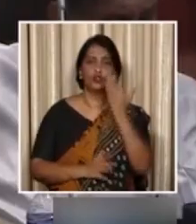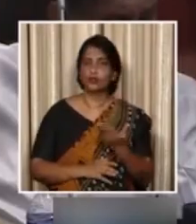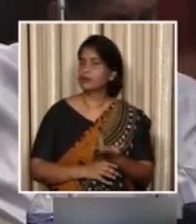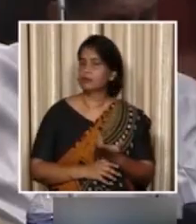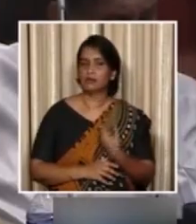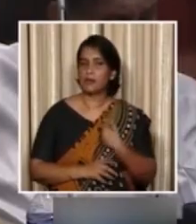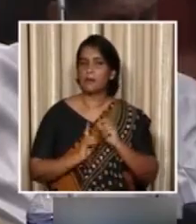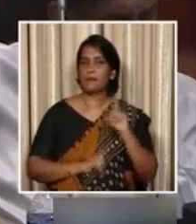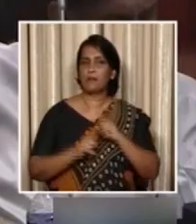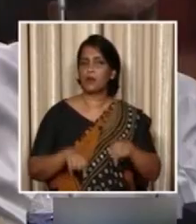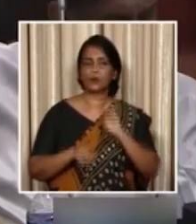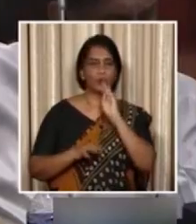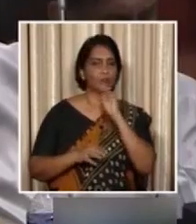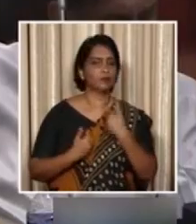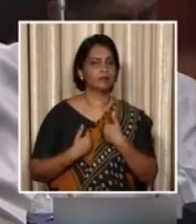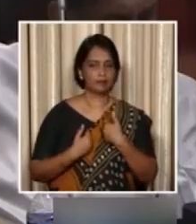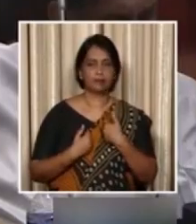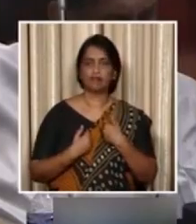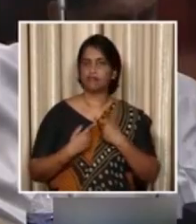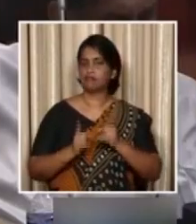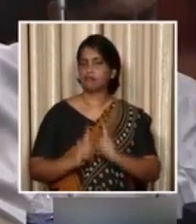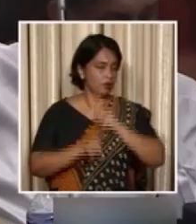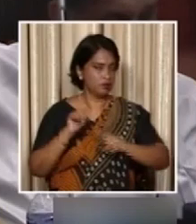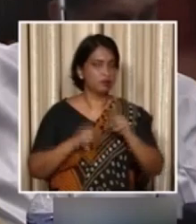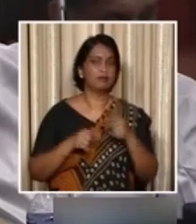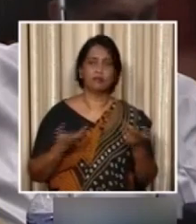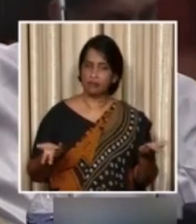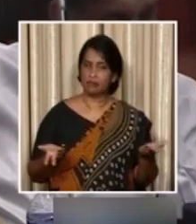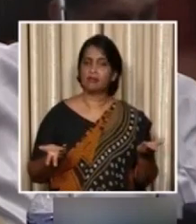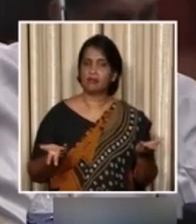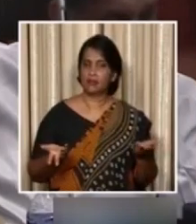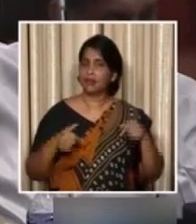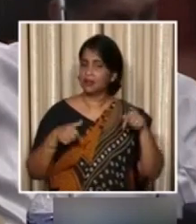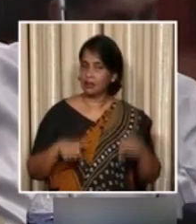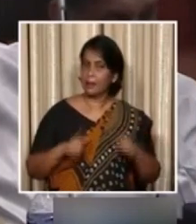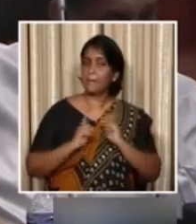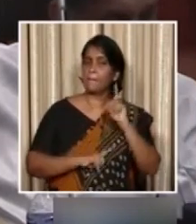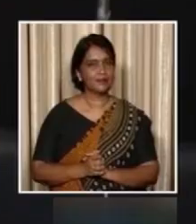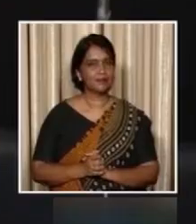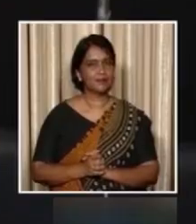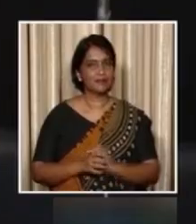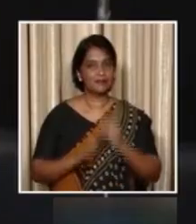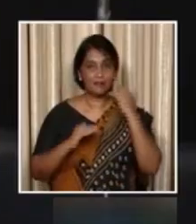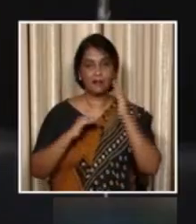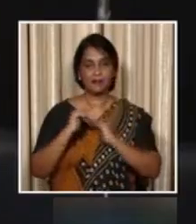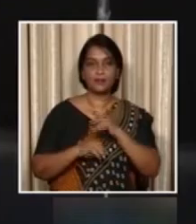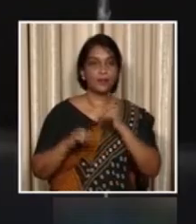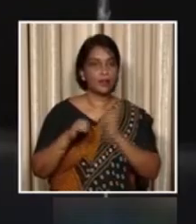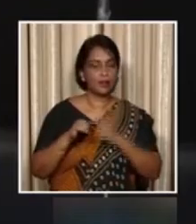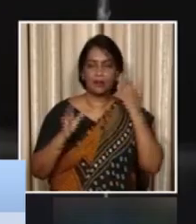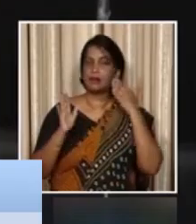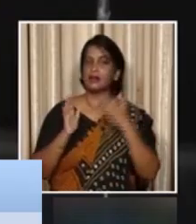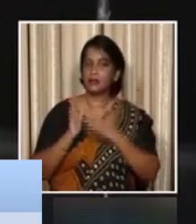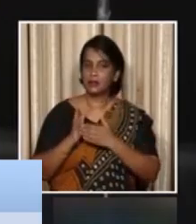මේ පාර්ලිමේන්තුවක් හැටියට අපි ස්ථාවර නියෝගය අනුගමනය කරන්නේ. මේක අපි මේ පාර්ලිමේන්තුව පිළිපැදලා තියෙන්නේ. මේ ප්‍රශ්නේ පිළිබඳව